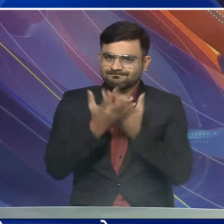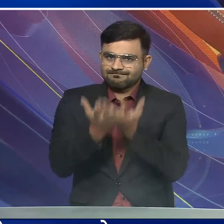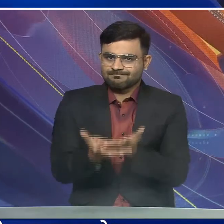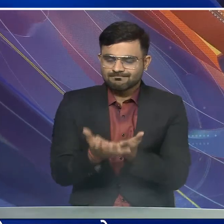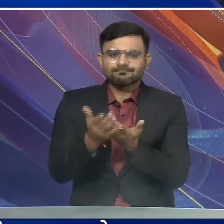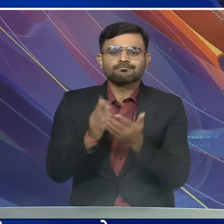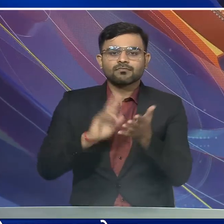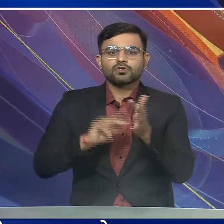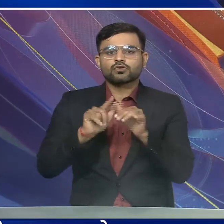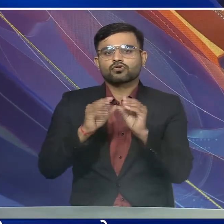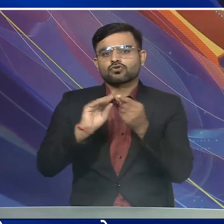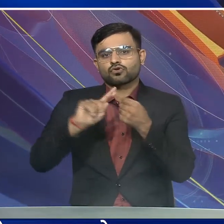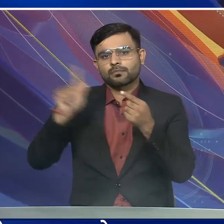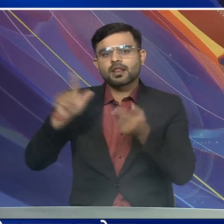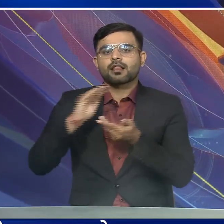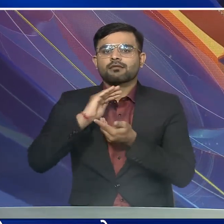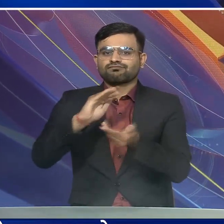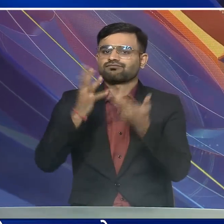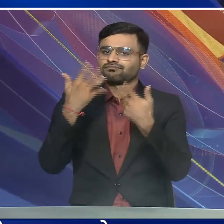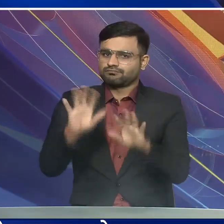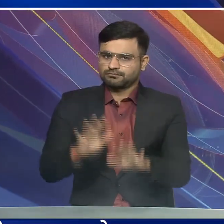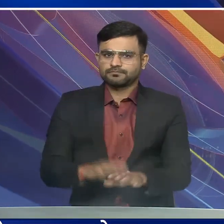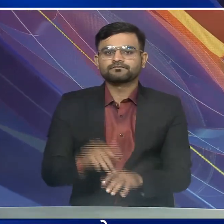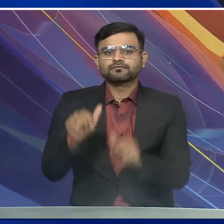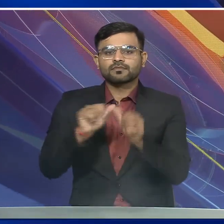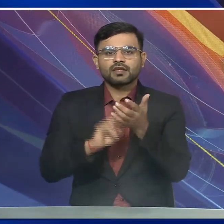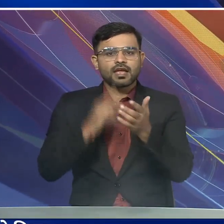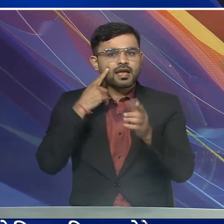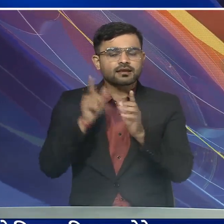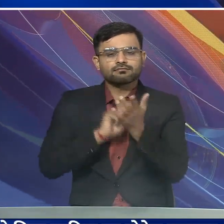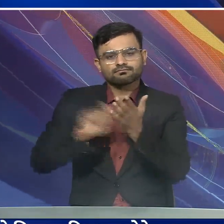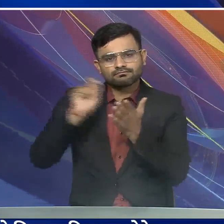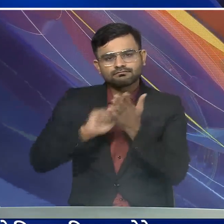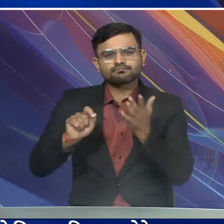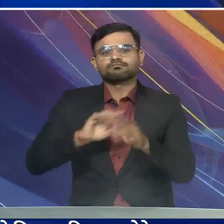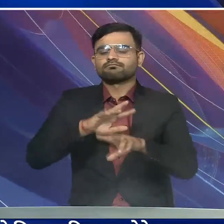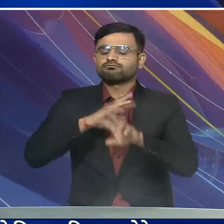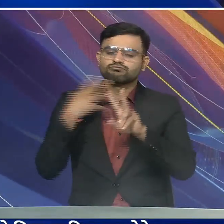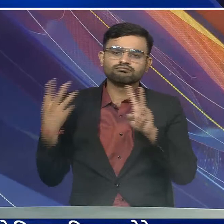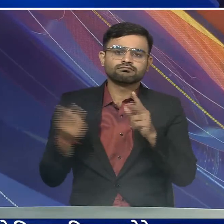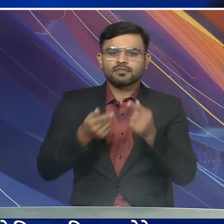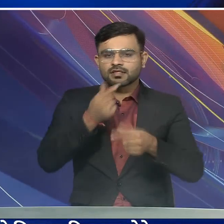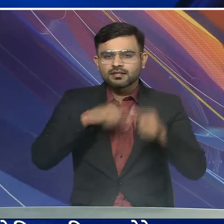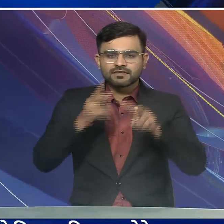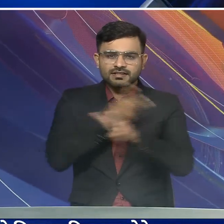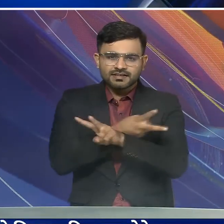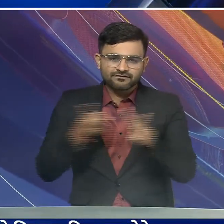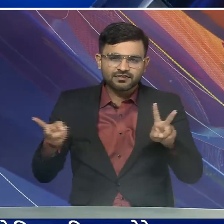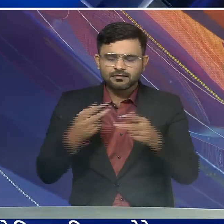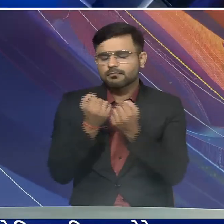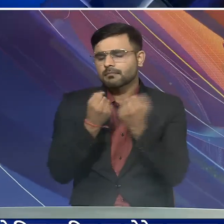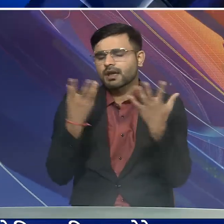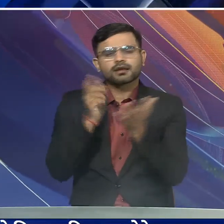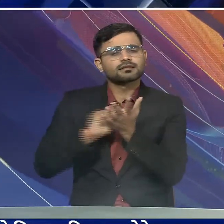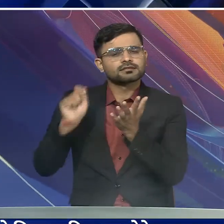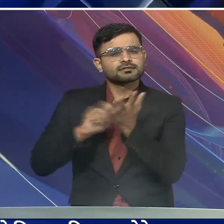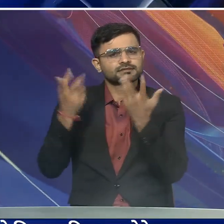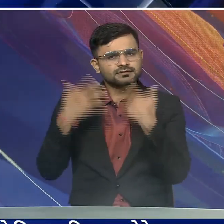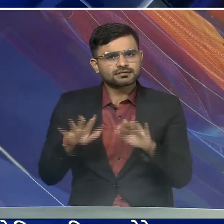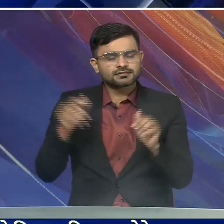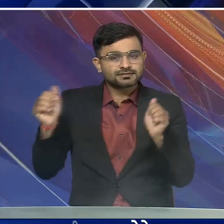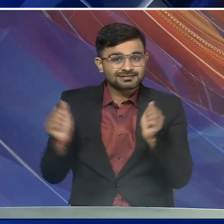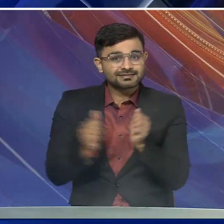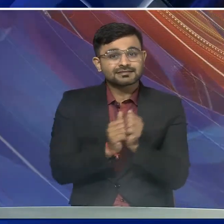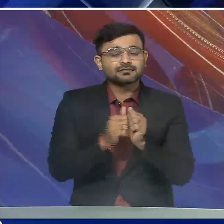नोबेल पुरस्कार से सम्मानित किया है अपनी लेखनी के जरिए साहस से क्लिनिकल एक्टिविटी पर कई लेख लिखे हैं वही